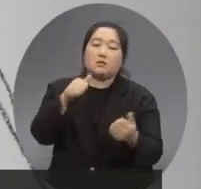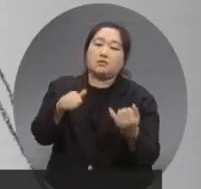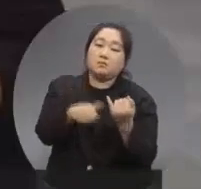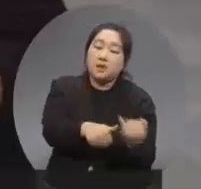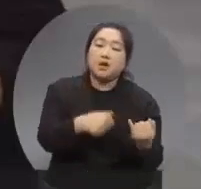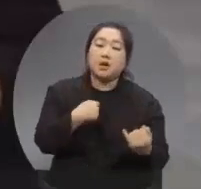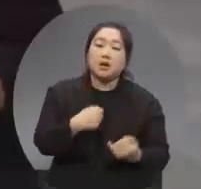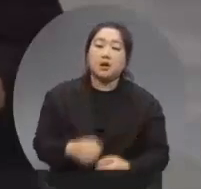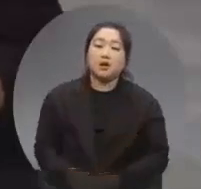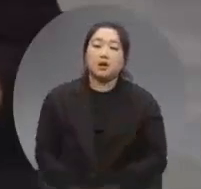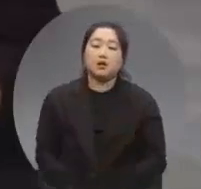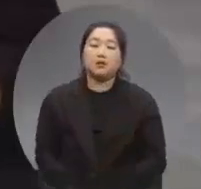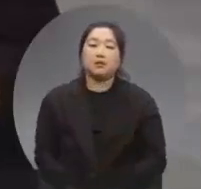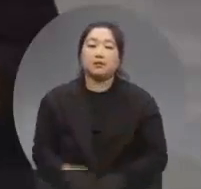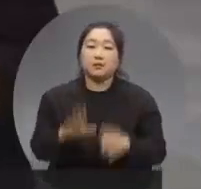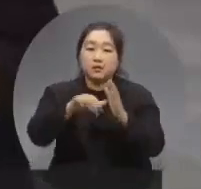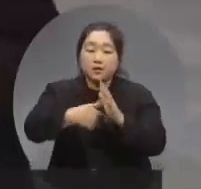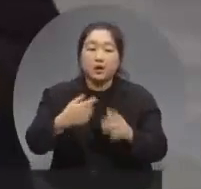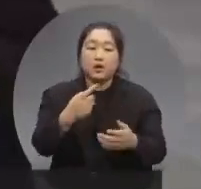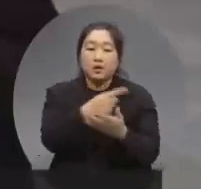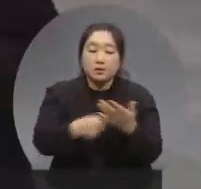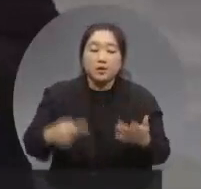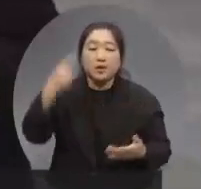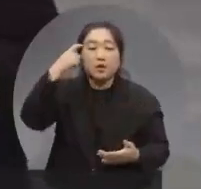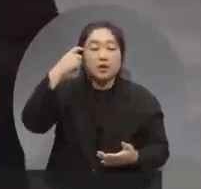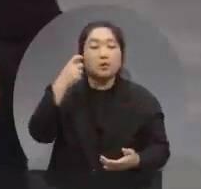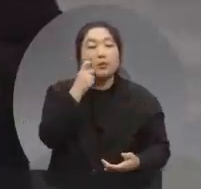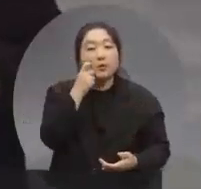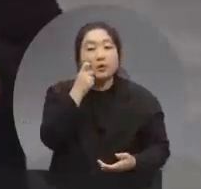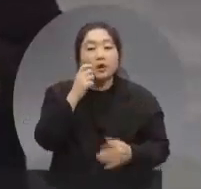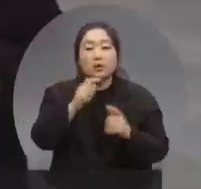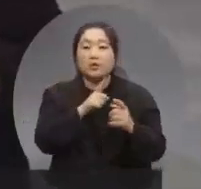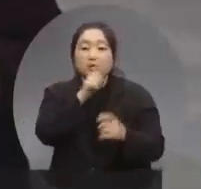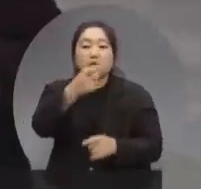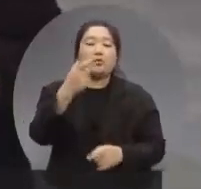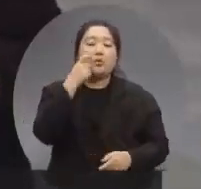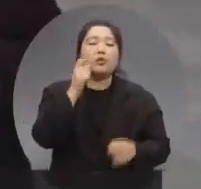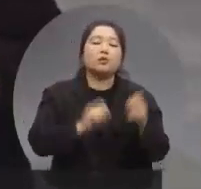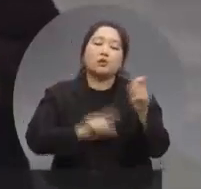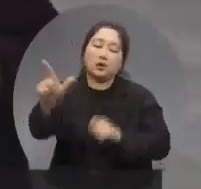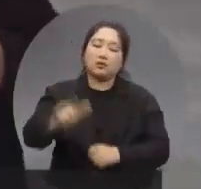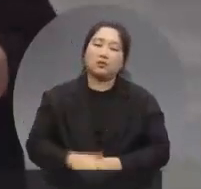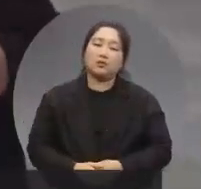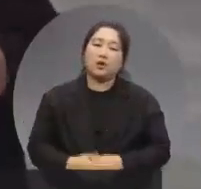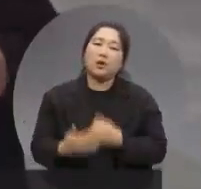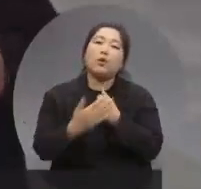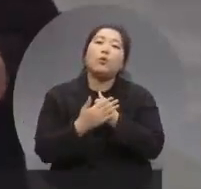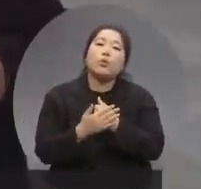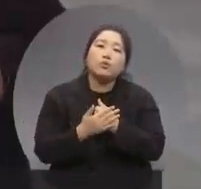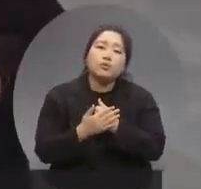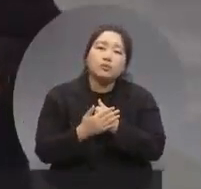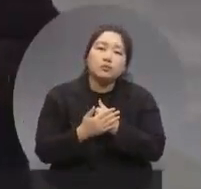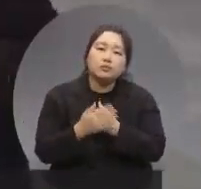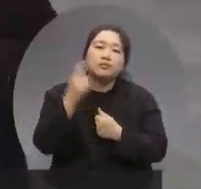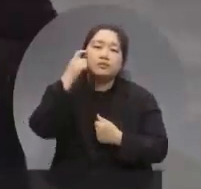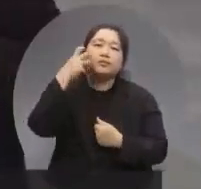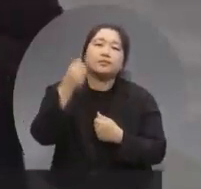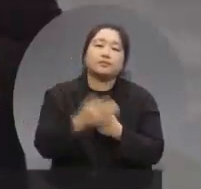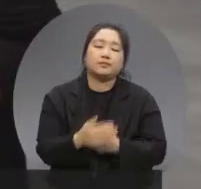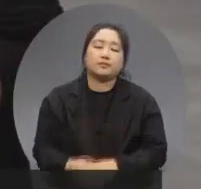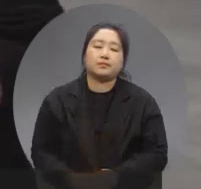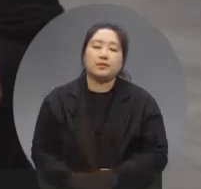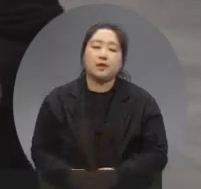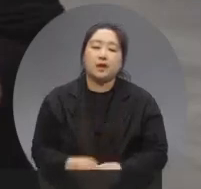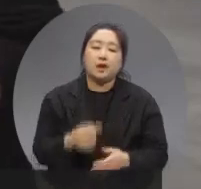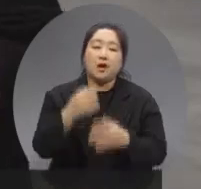성폭력했어요. 당시에는 피해를 인지하지 못하거나 신고를 못하는 경우가 대부분입니다. 도움을 받았다고 생각하기 때문입니다.